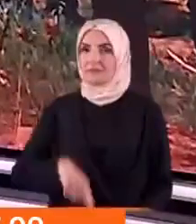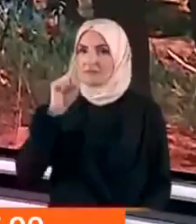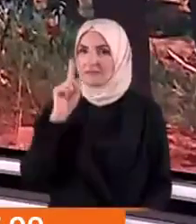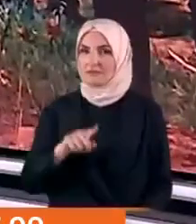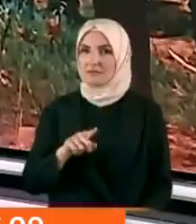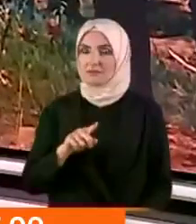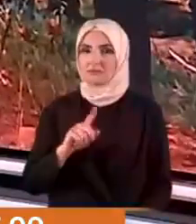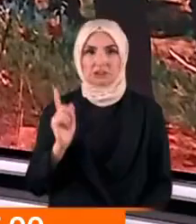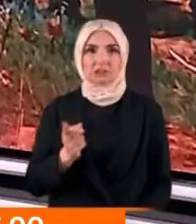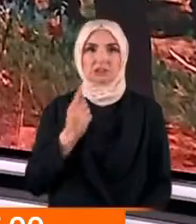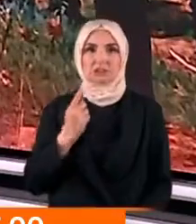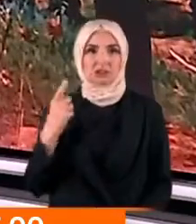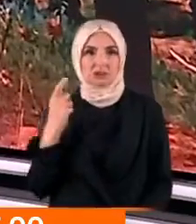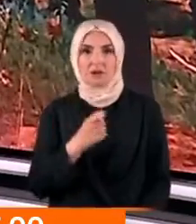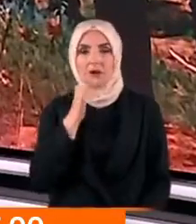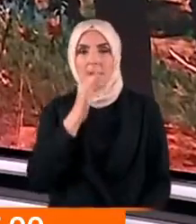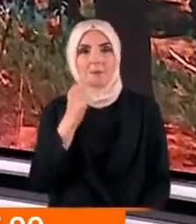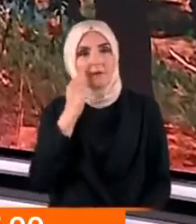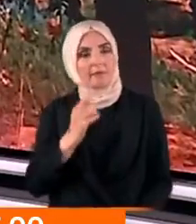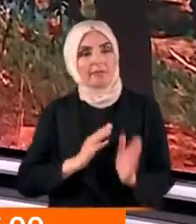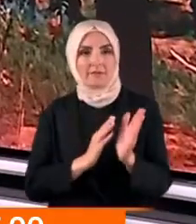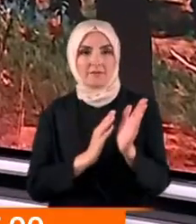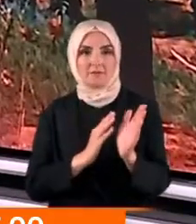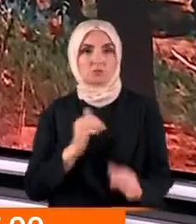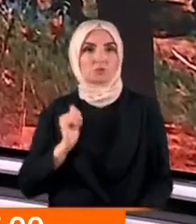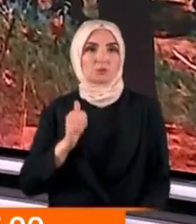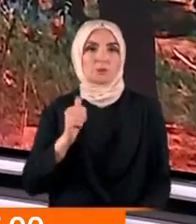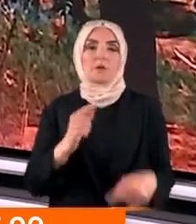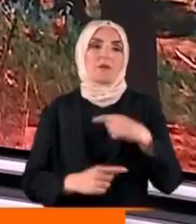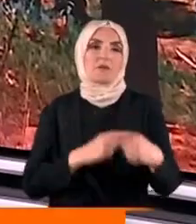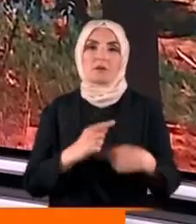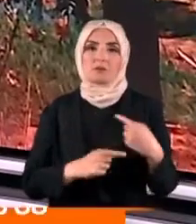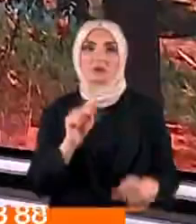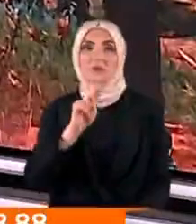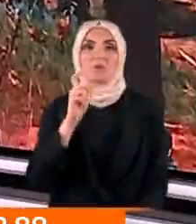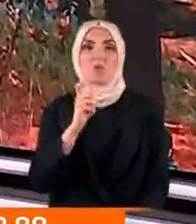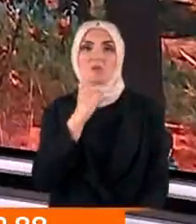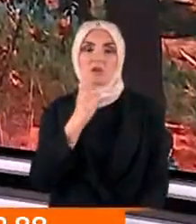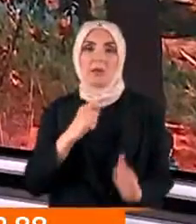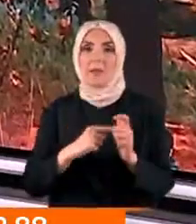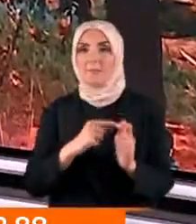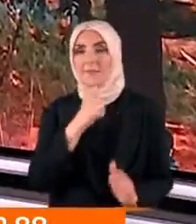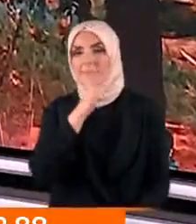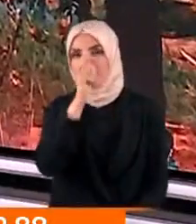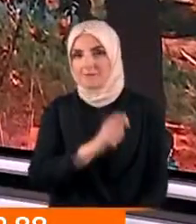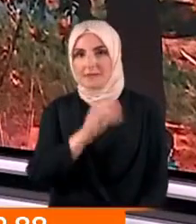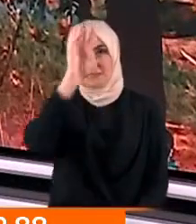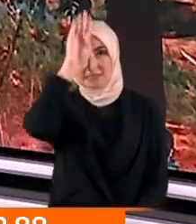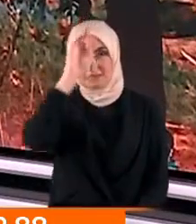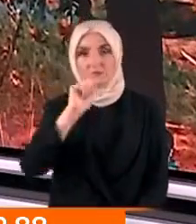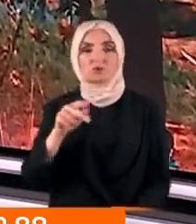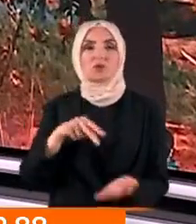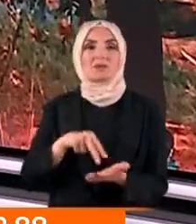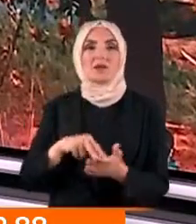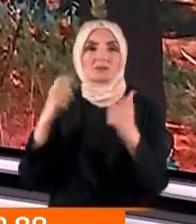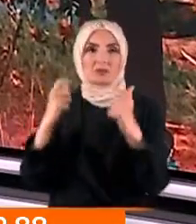Günün sarsıcı cinayet haberlerinden biriyle devam ediyoruz. Günlerdir aranan 29 yaşındaki Emre Öztürk'ün İstanbul Çatalca'da ağaçlık alanda